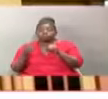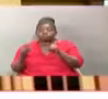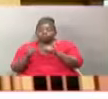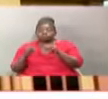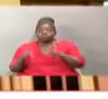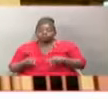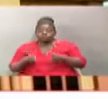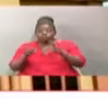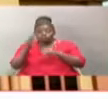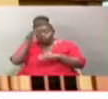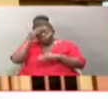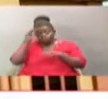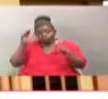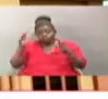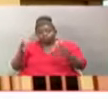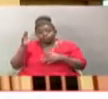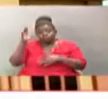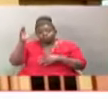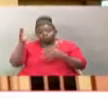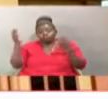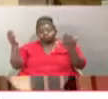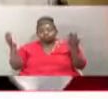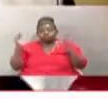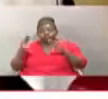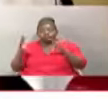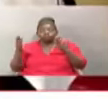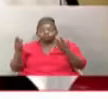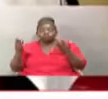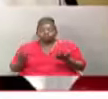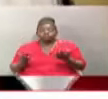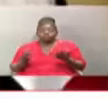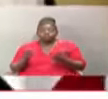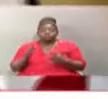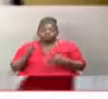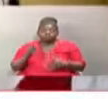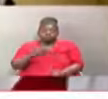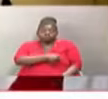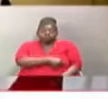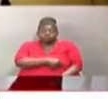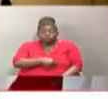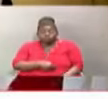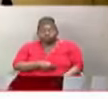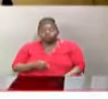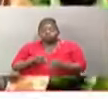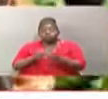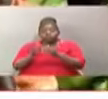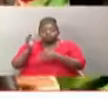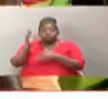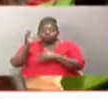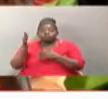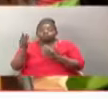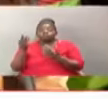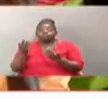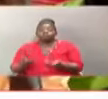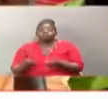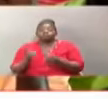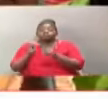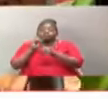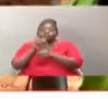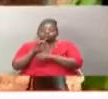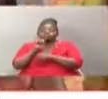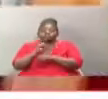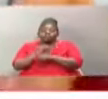basiramu yirengo bakubye birayiro ngo mukuru kubade ku muzikite embereze akulembeddemo okubulayiza Haji Sulaite sebo abakubirize okulira